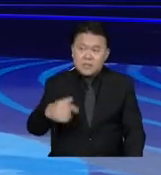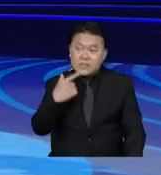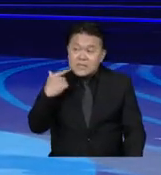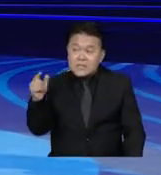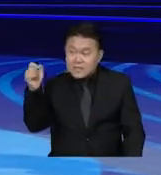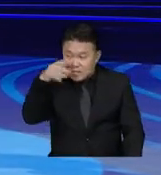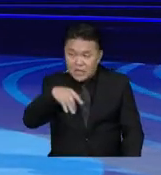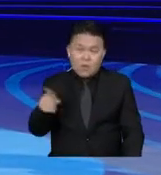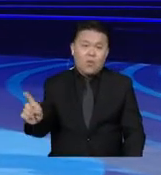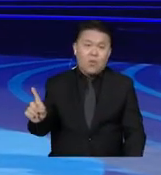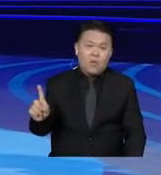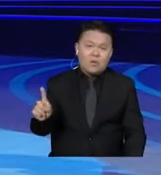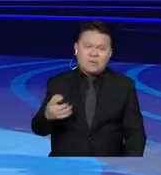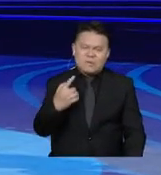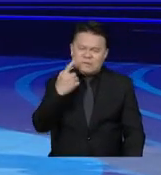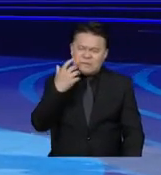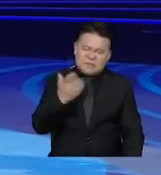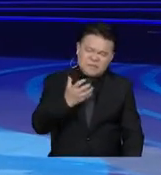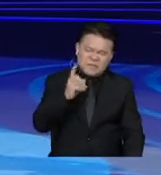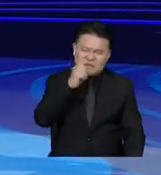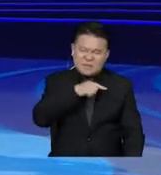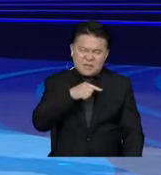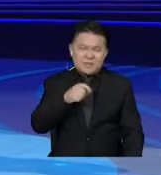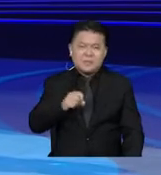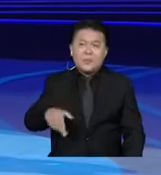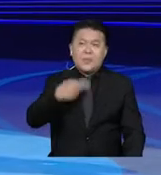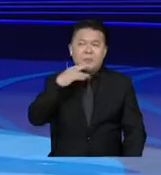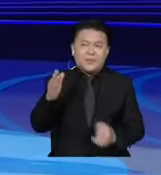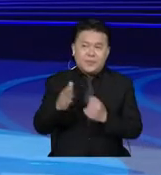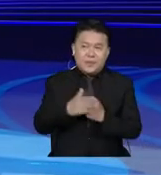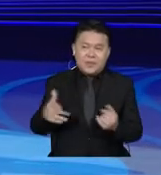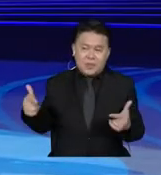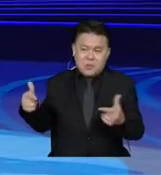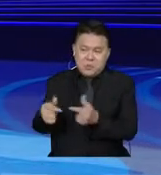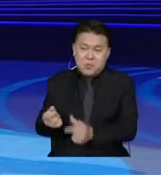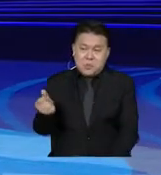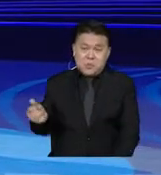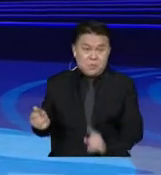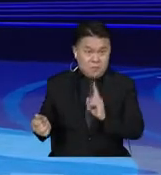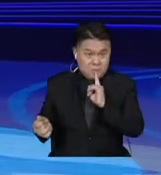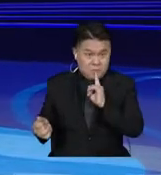늑대는 그 잔인함을 버리지 않았기 때문에 네. 소수만 살아남았다.